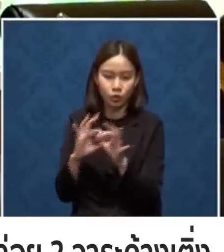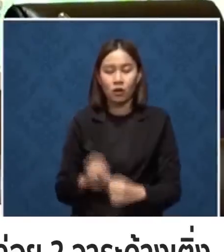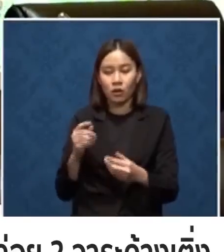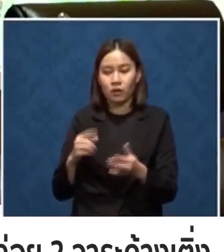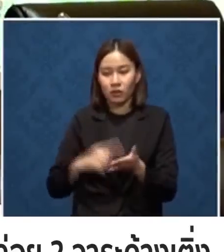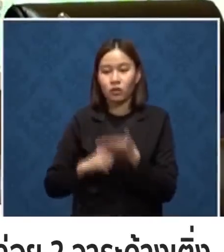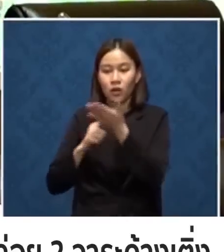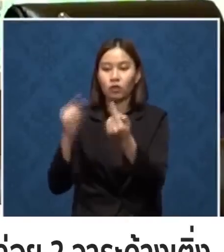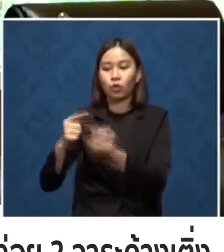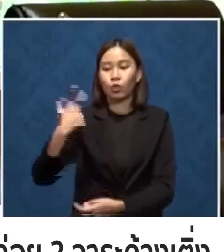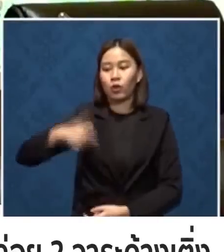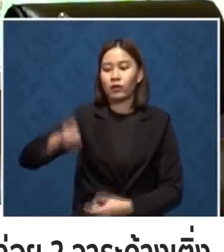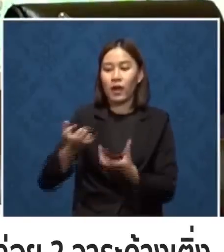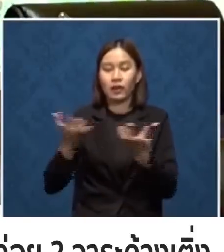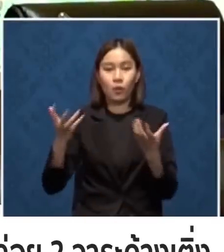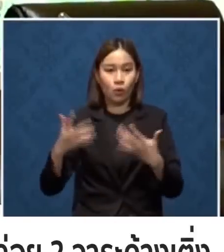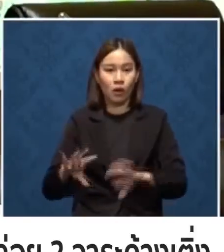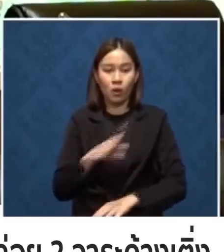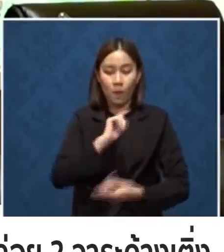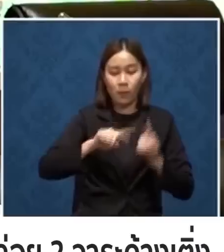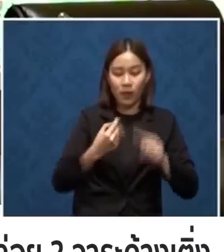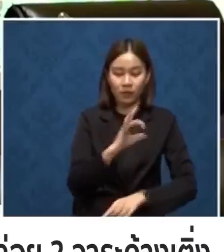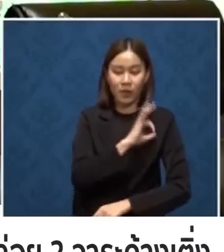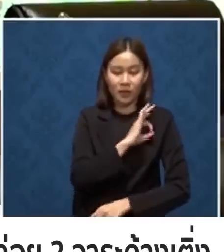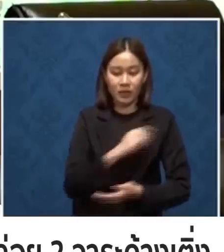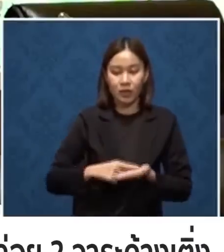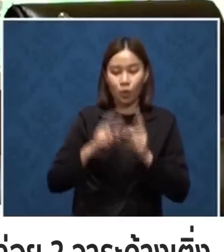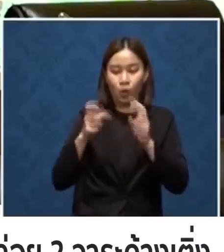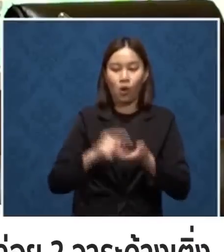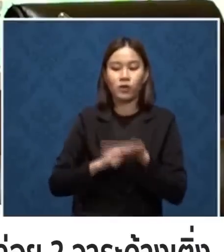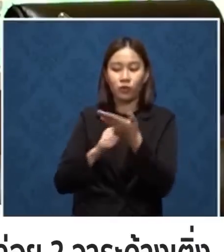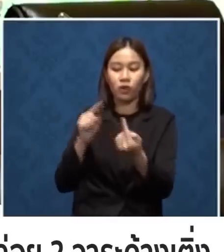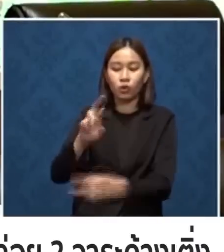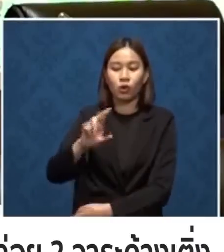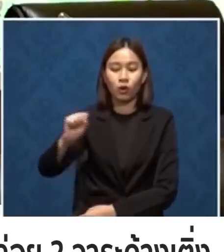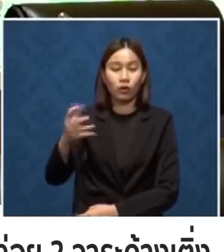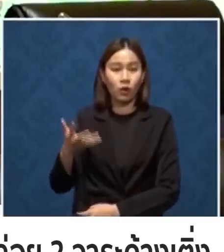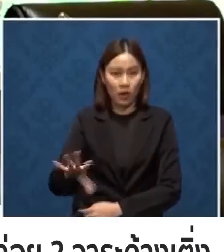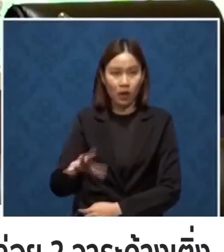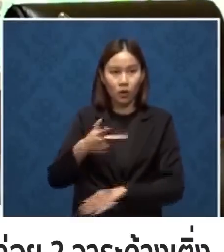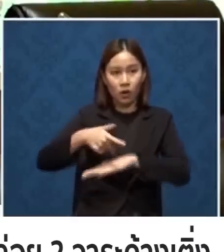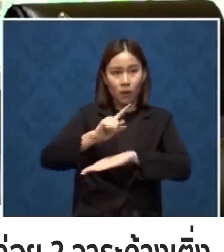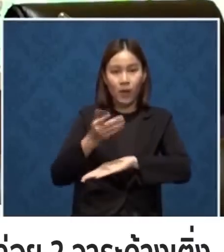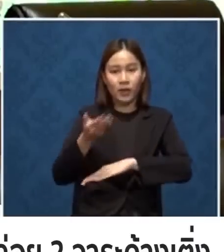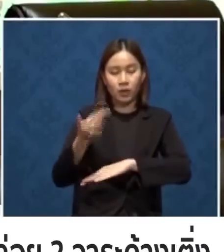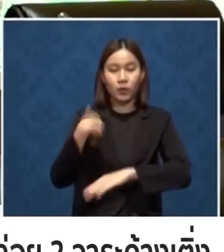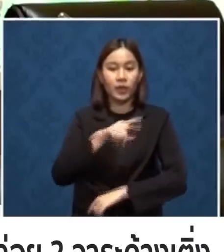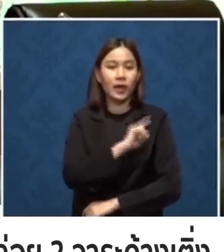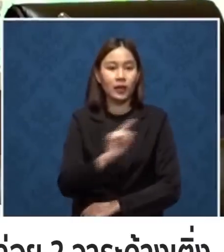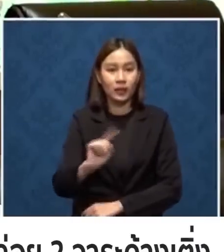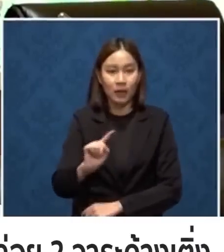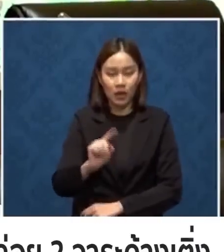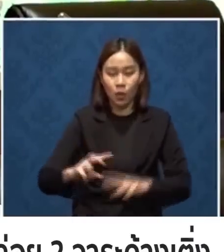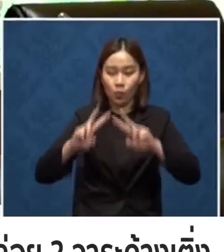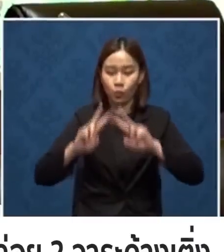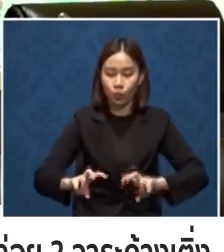ยอย่างไรก็ดีครับเมื่อเพื่อนสมาชิกได้เสนอญัตติต่อสภาแล้วท่านประธานก็ต้องมีหน้าที่